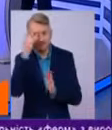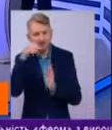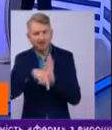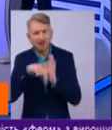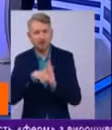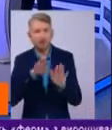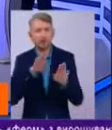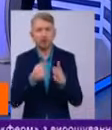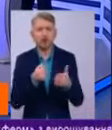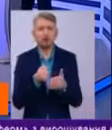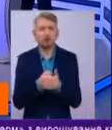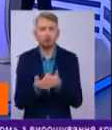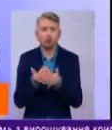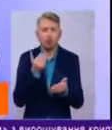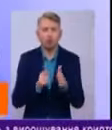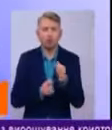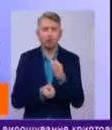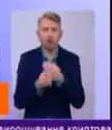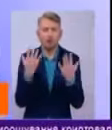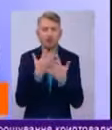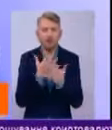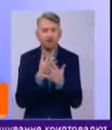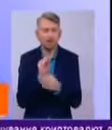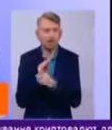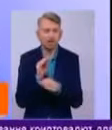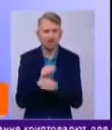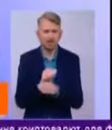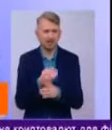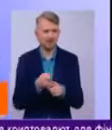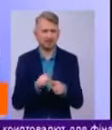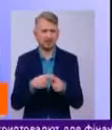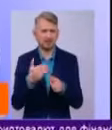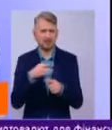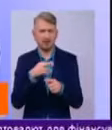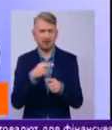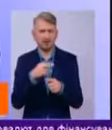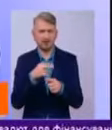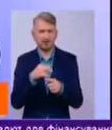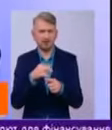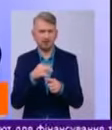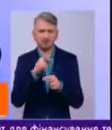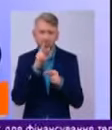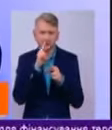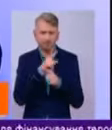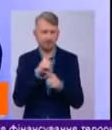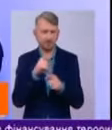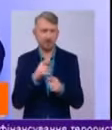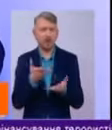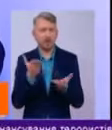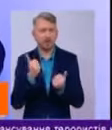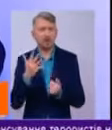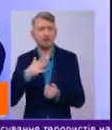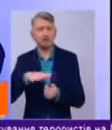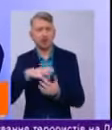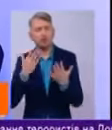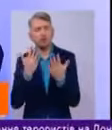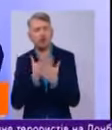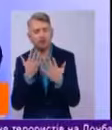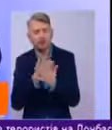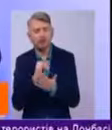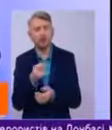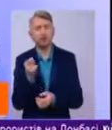до появи фільму, звичайно, критика, ну, це трошки некоректна історія. Давайте дочекаємося фільму, і